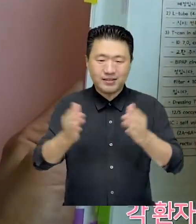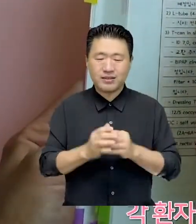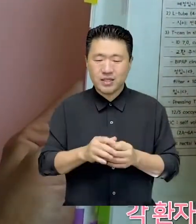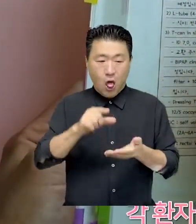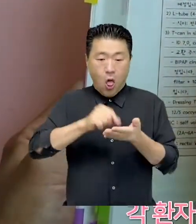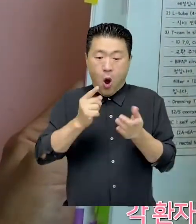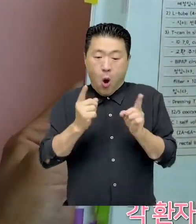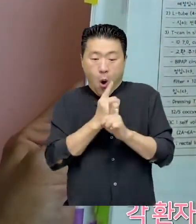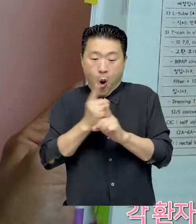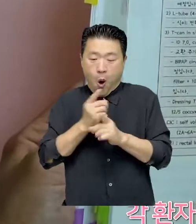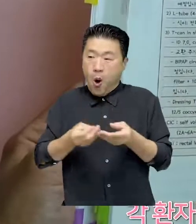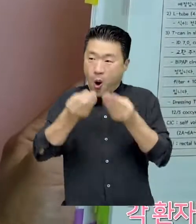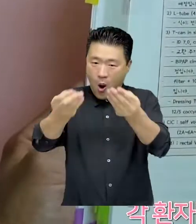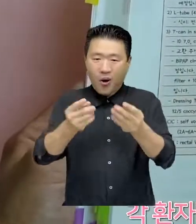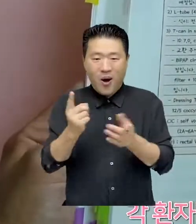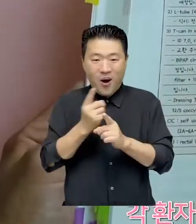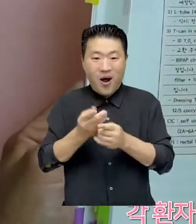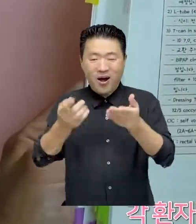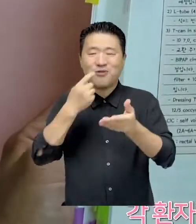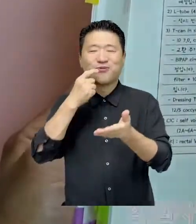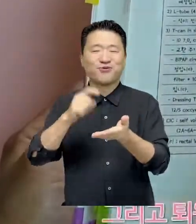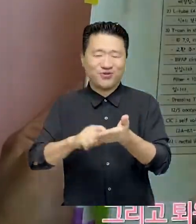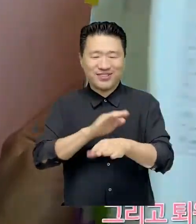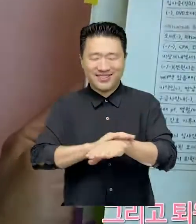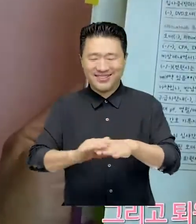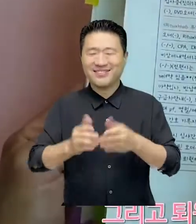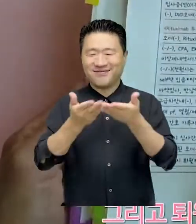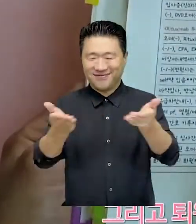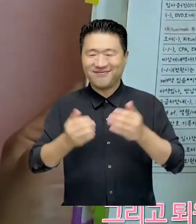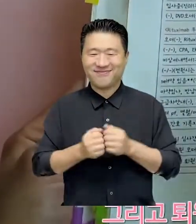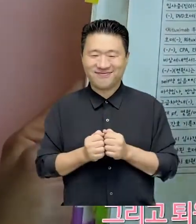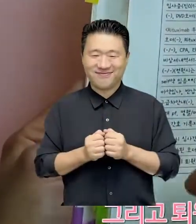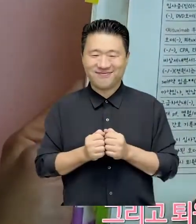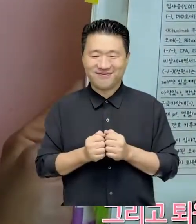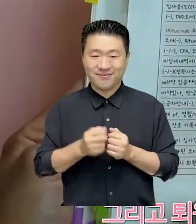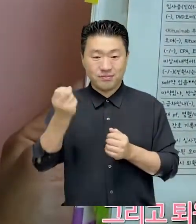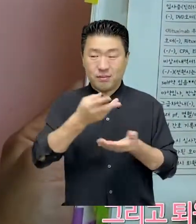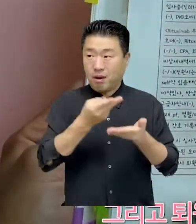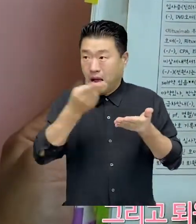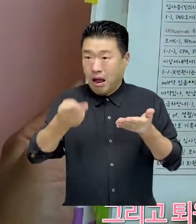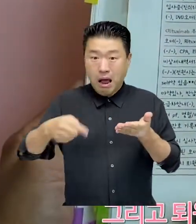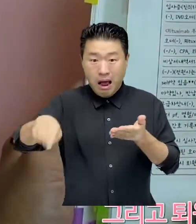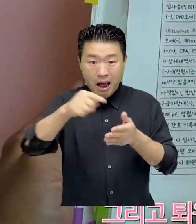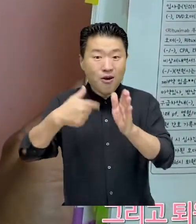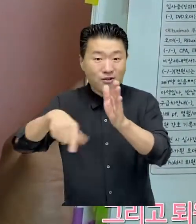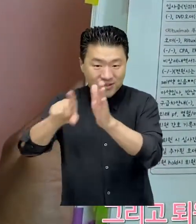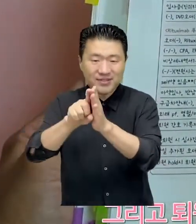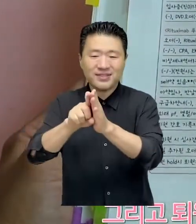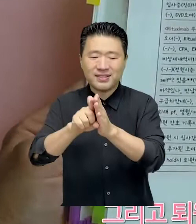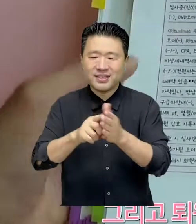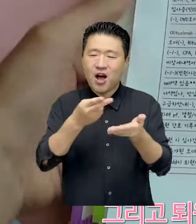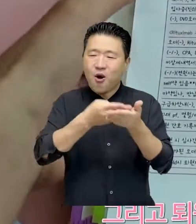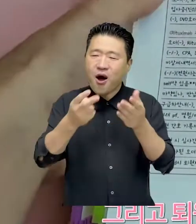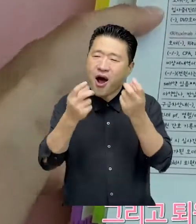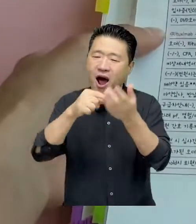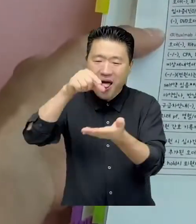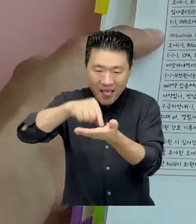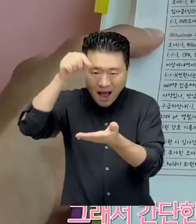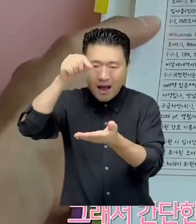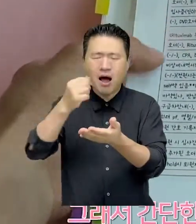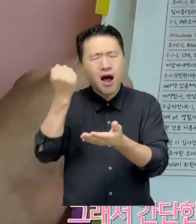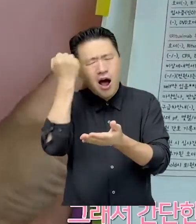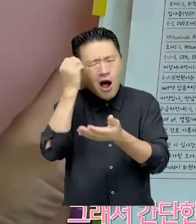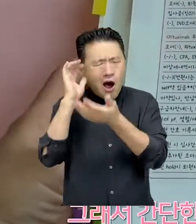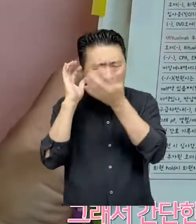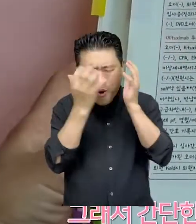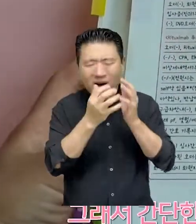이게 해당하는 것만 바꾸어서 쉽게 사용을 했었던 게 있었고요. 그리고 퇴원 환자 같은 경우에도 간단한 퇴원도